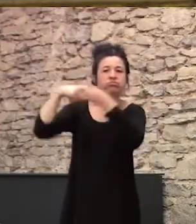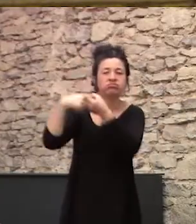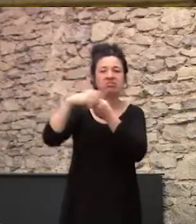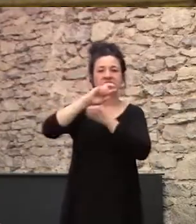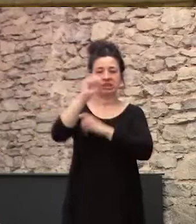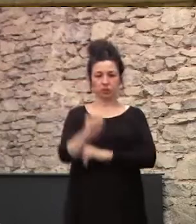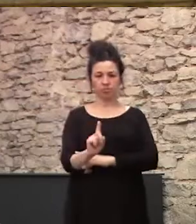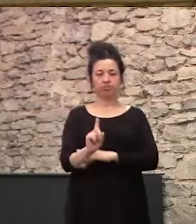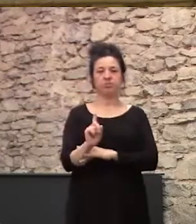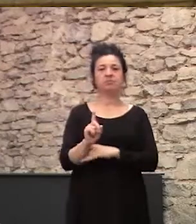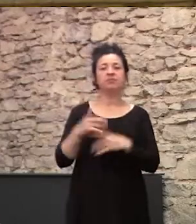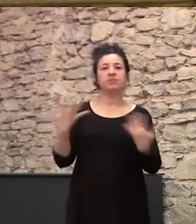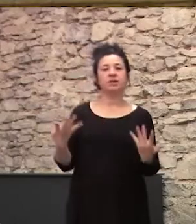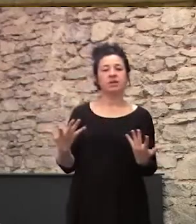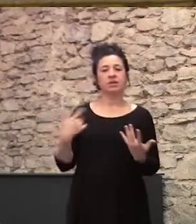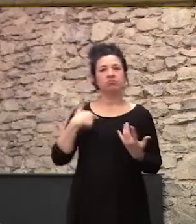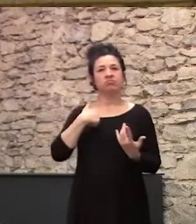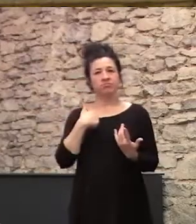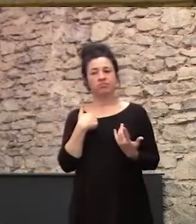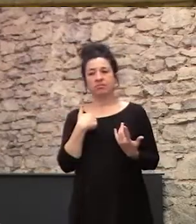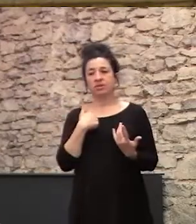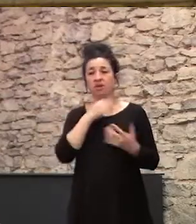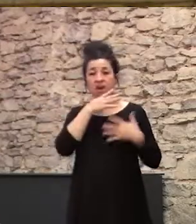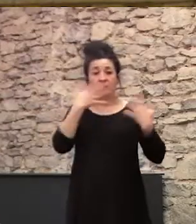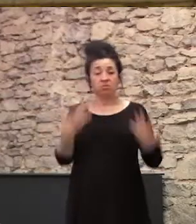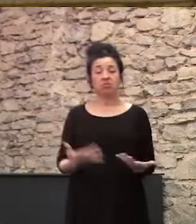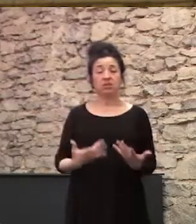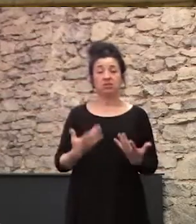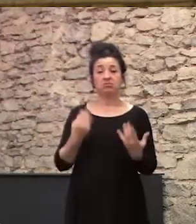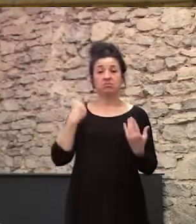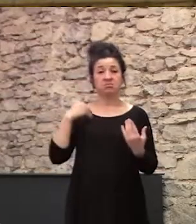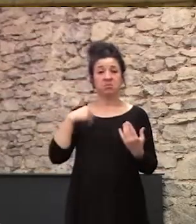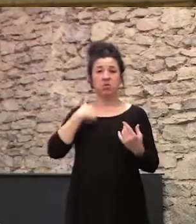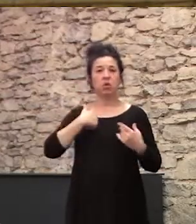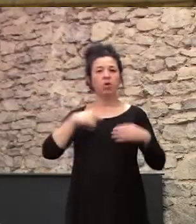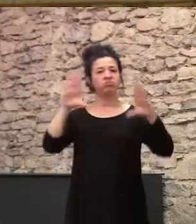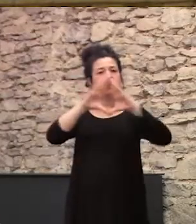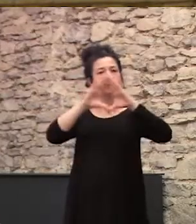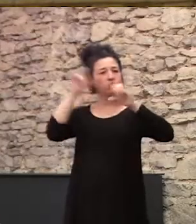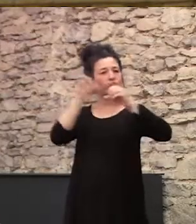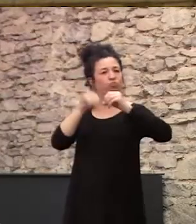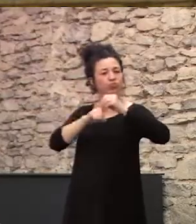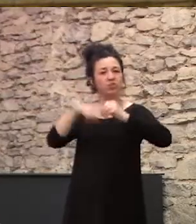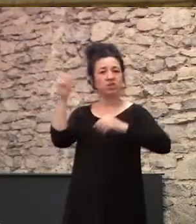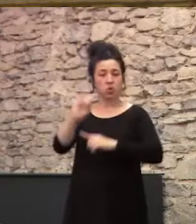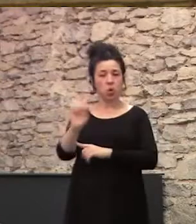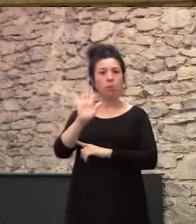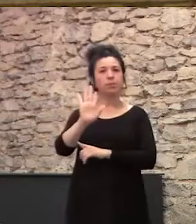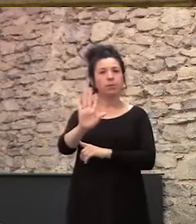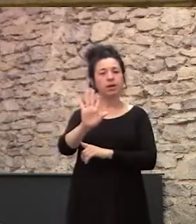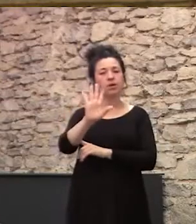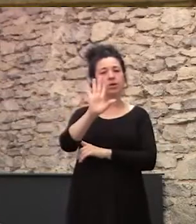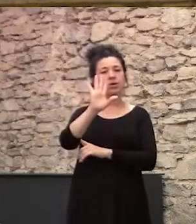Eta orduan, bueno, nik ere gaur egun berdina konsiatzen duen eskonsiatzen militante feminista bani ezeni, baina, bueno, bai izan den ere,